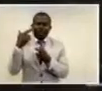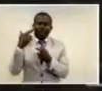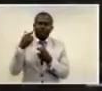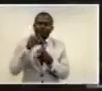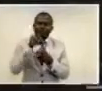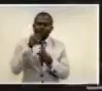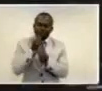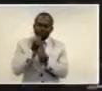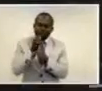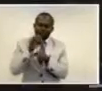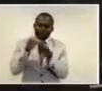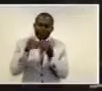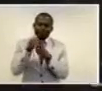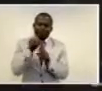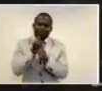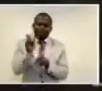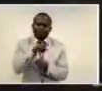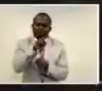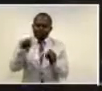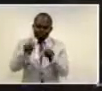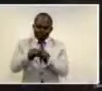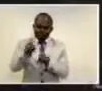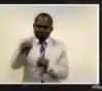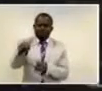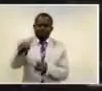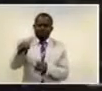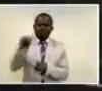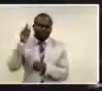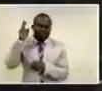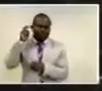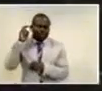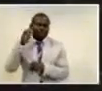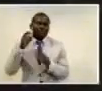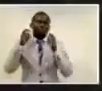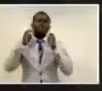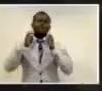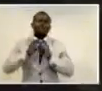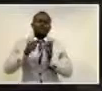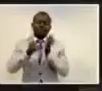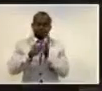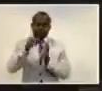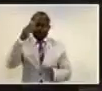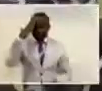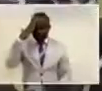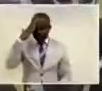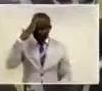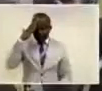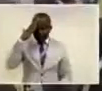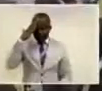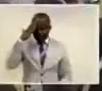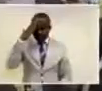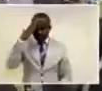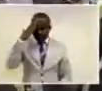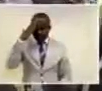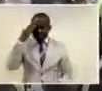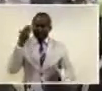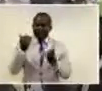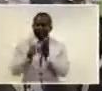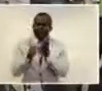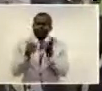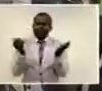batagira icyo bakora cyangwa bakora amafuti nk'ayo ngayo meye icyo kibazo urakize ni iki